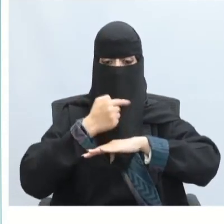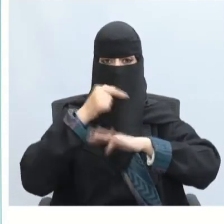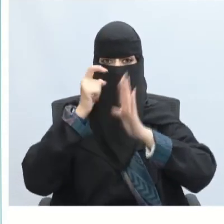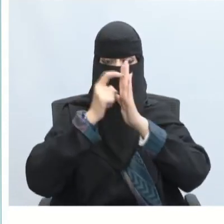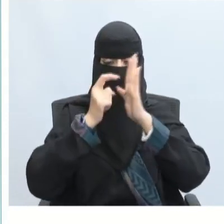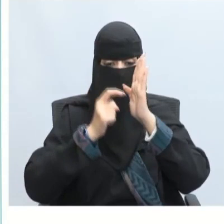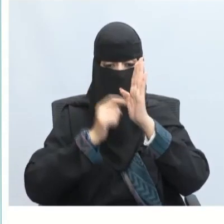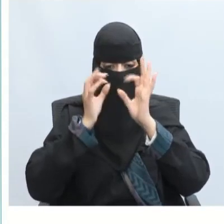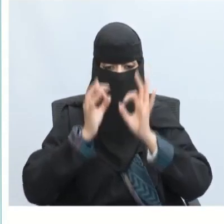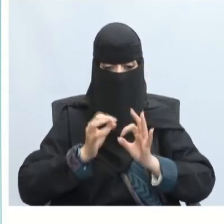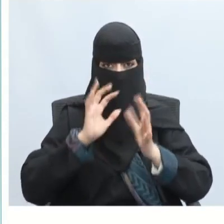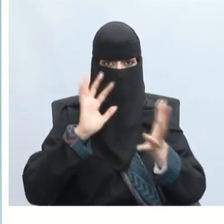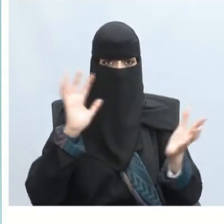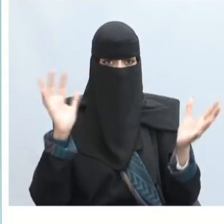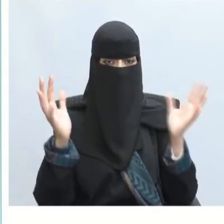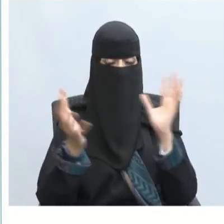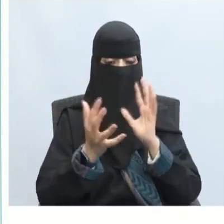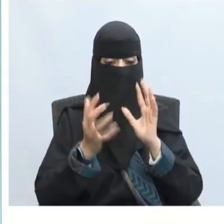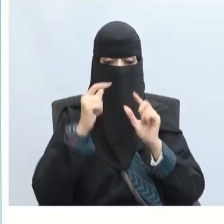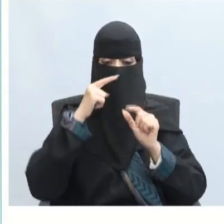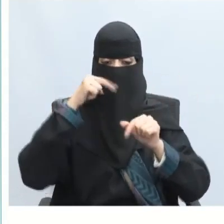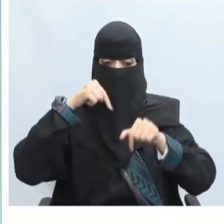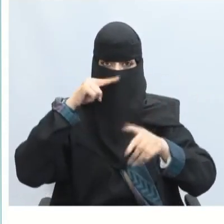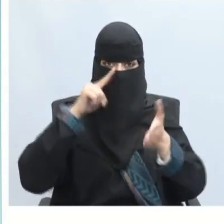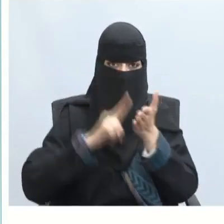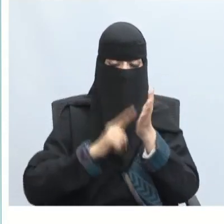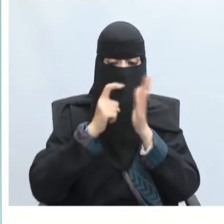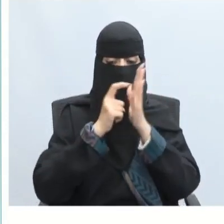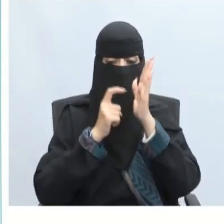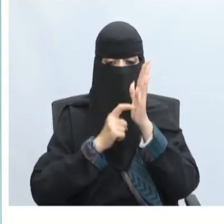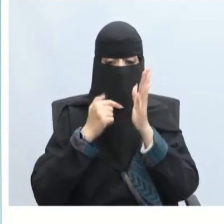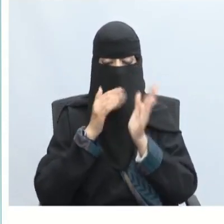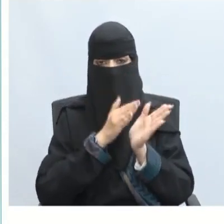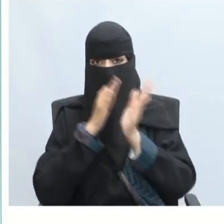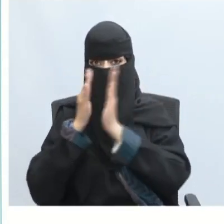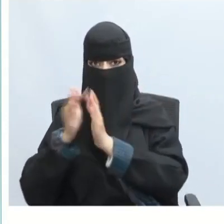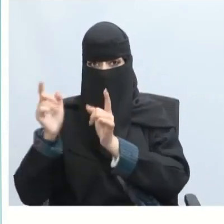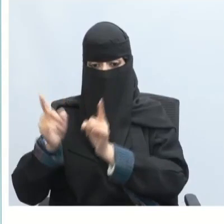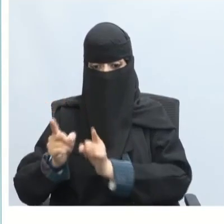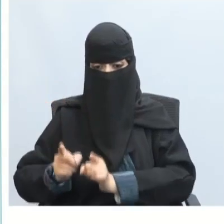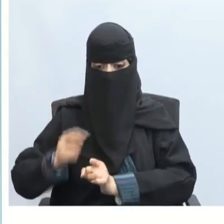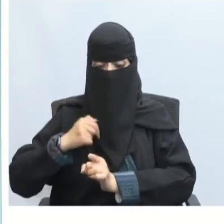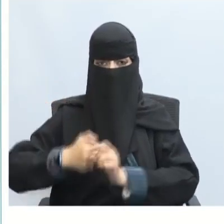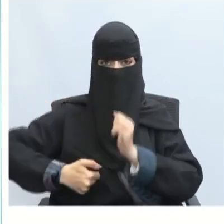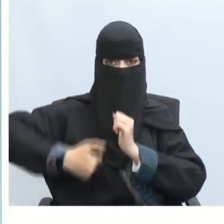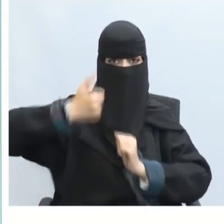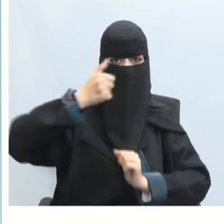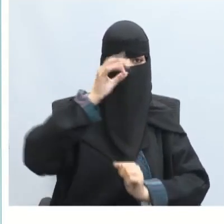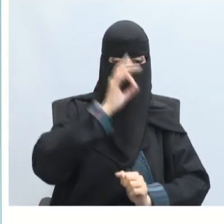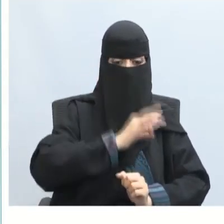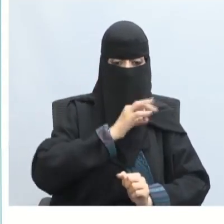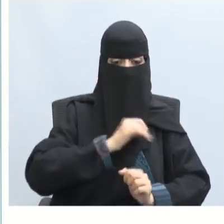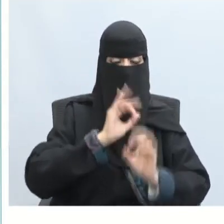هو قواعد واحكام عامه ملزمه تنظم جانبا محددا